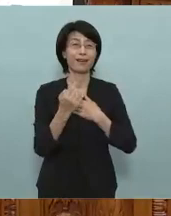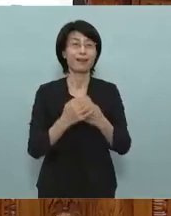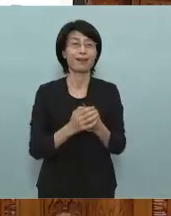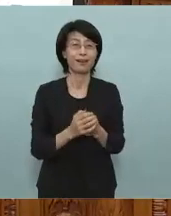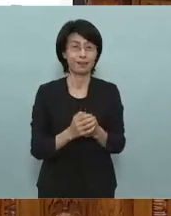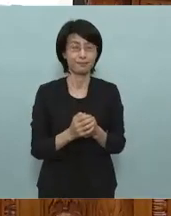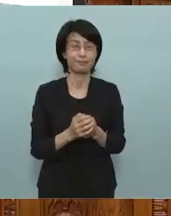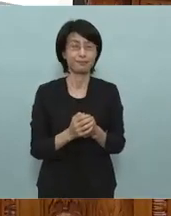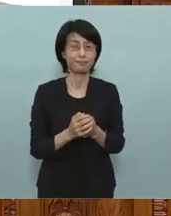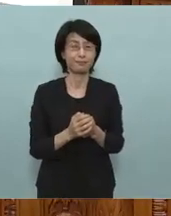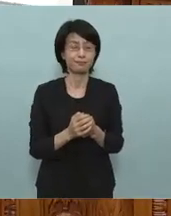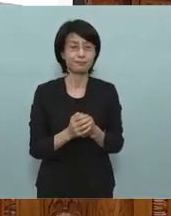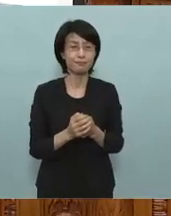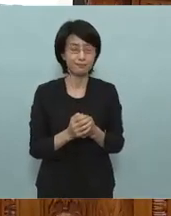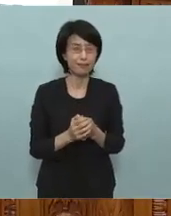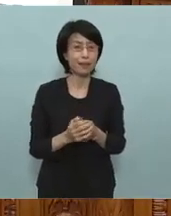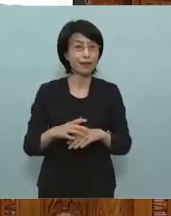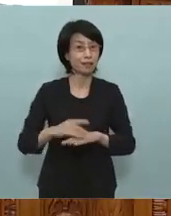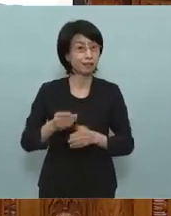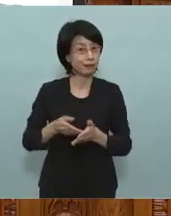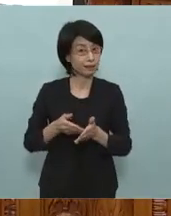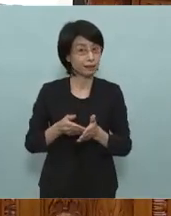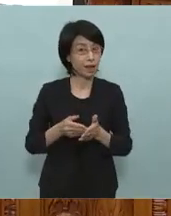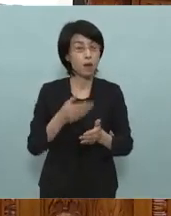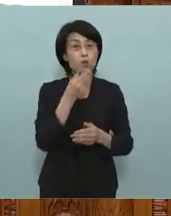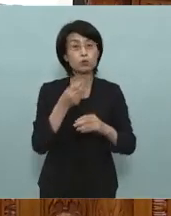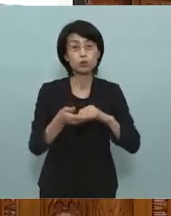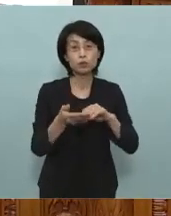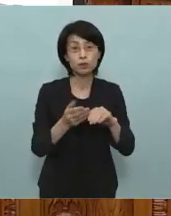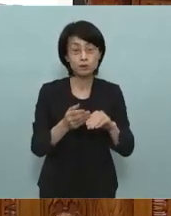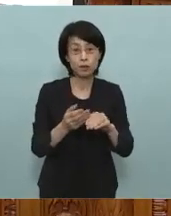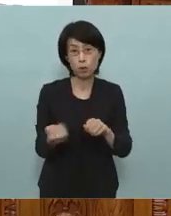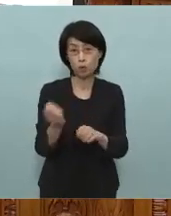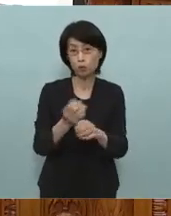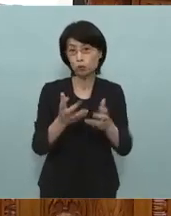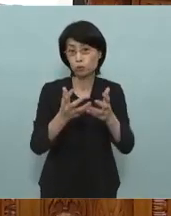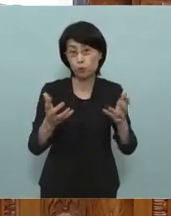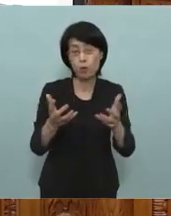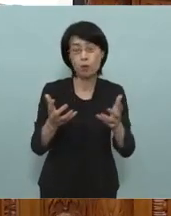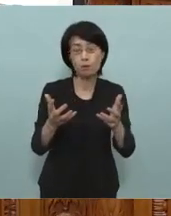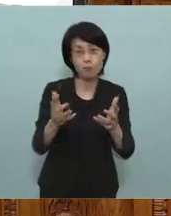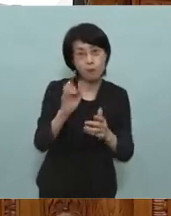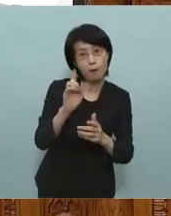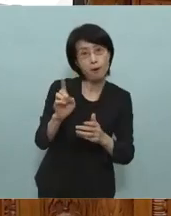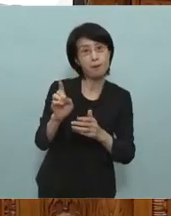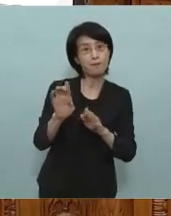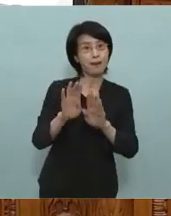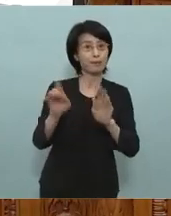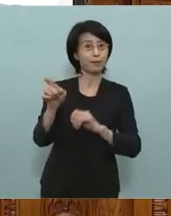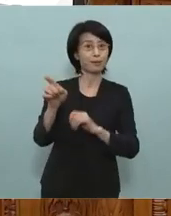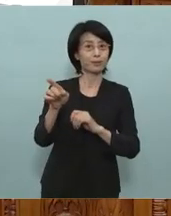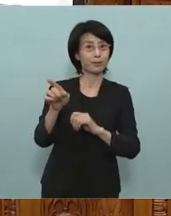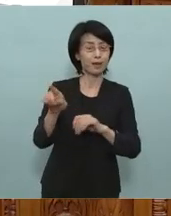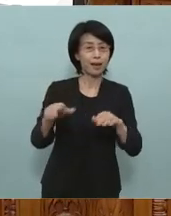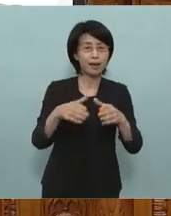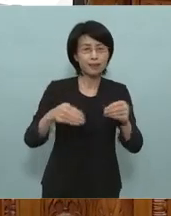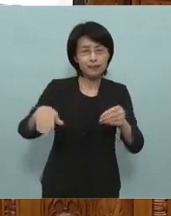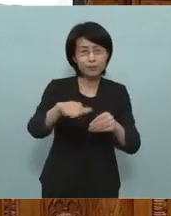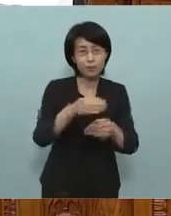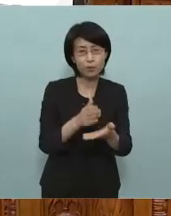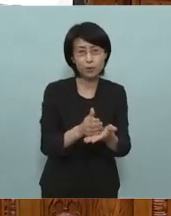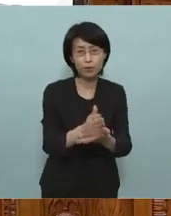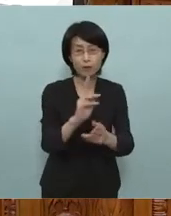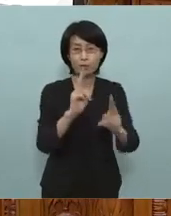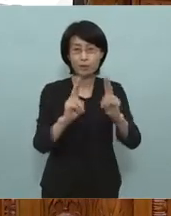ます冒頭触れた福島の復興もそうです全国のスタートアップの皆さん